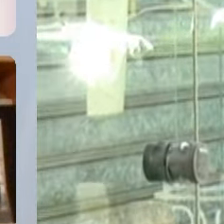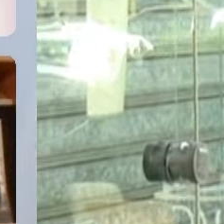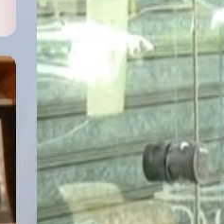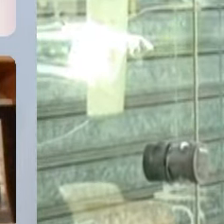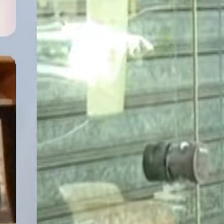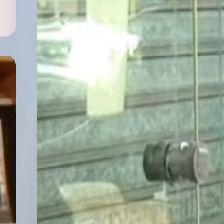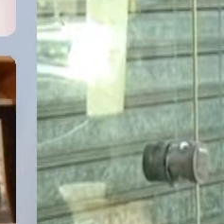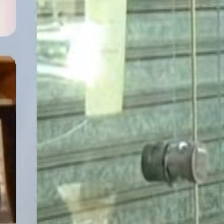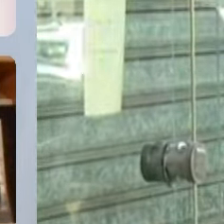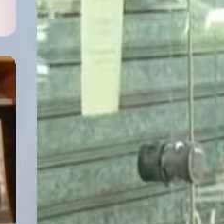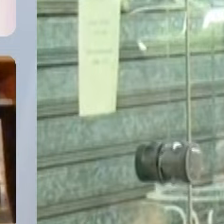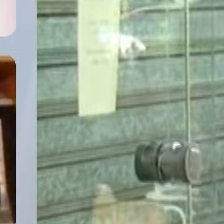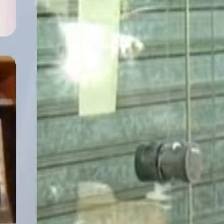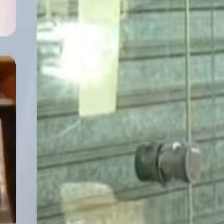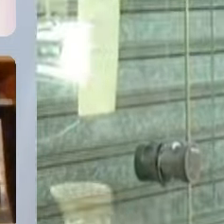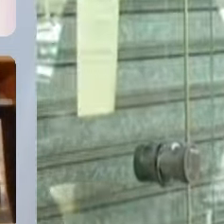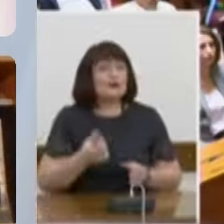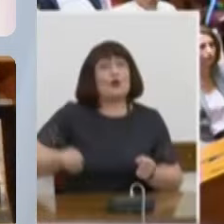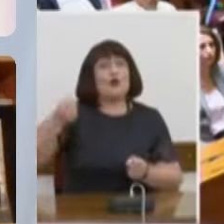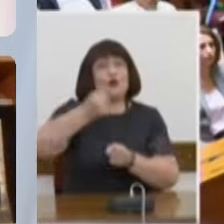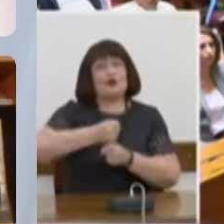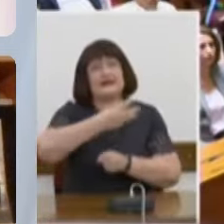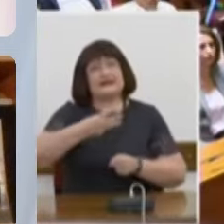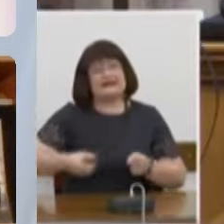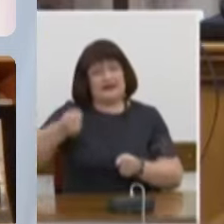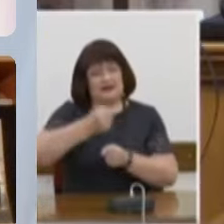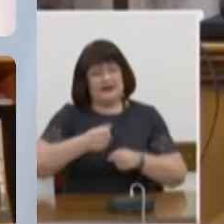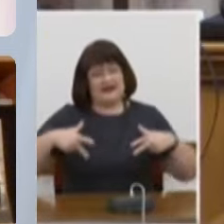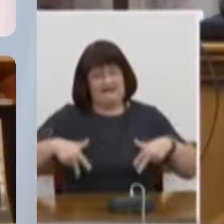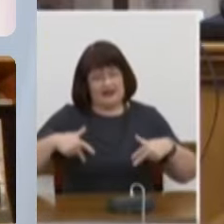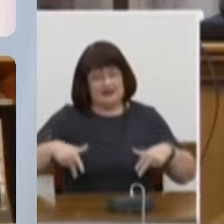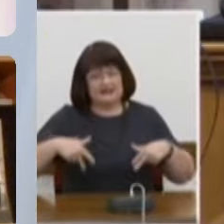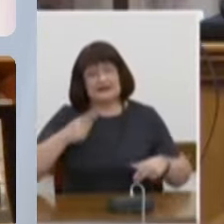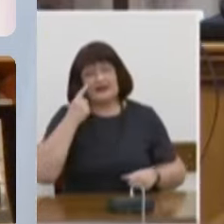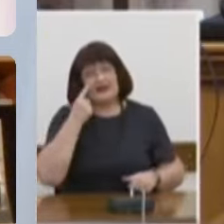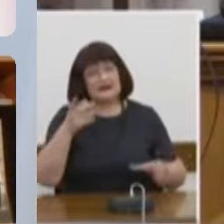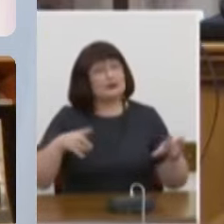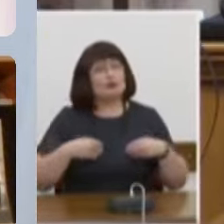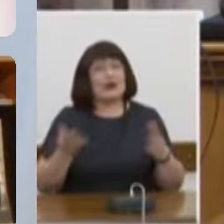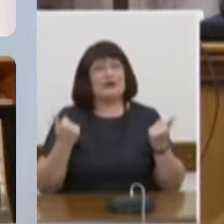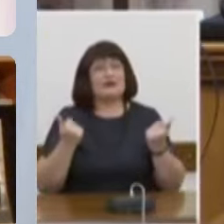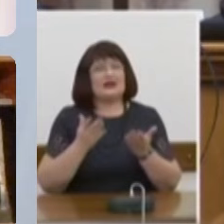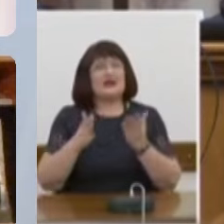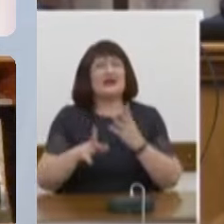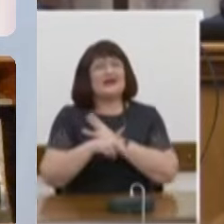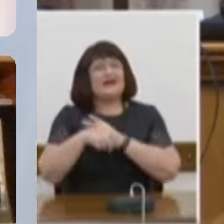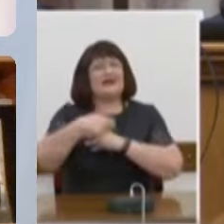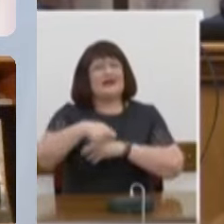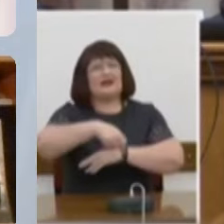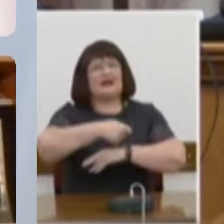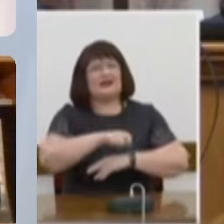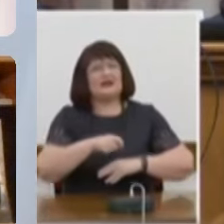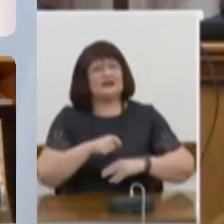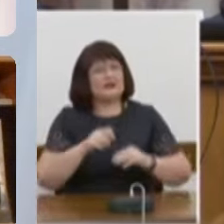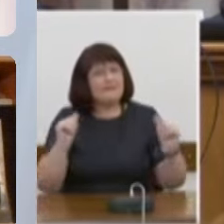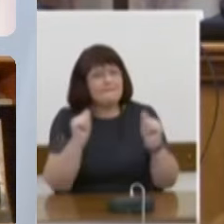Με μία έννοια ναι, αλλά αντίστοιχα μπορεί να βρει κανείς και σε άλλα νομοσχέδια γενικές